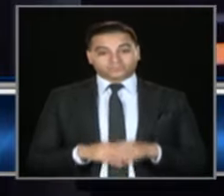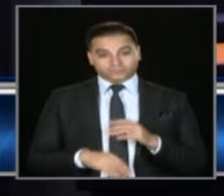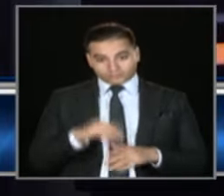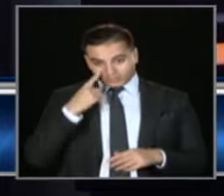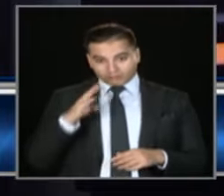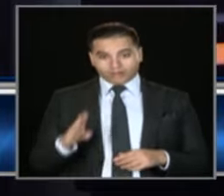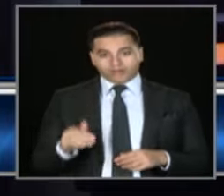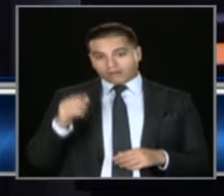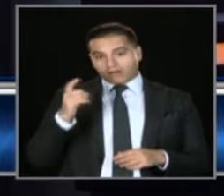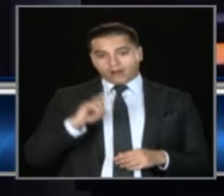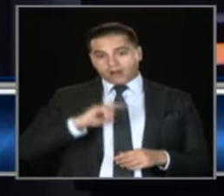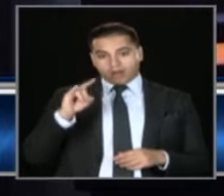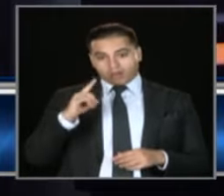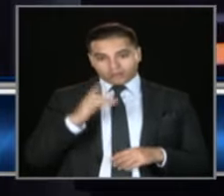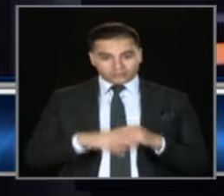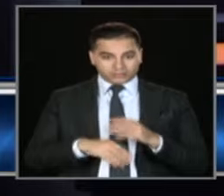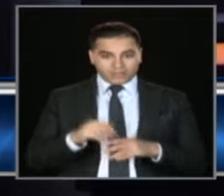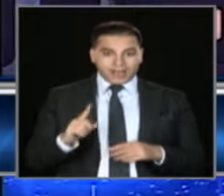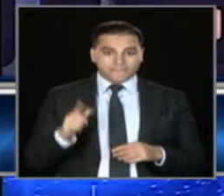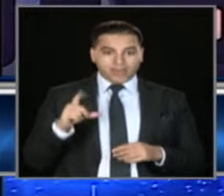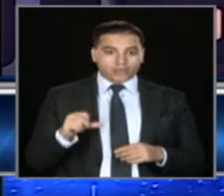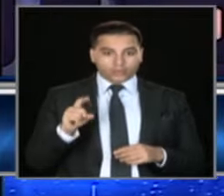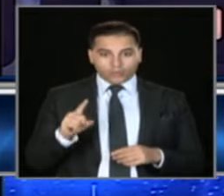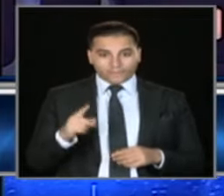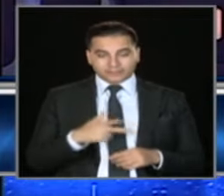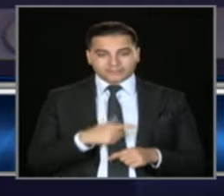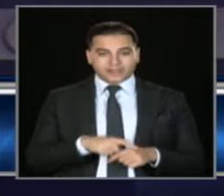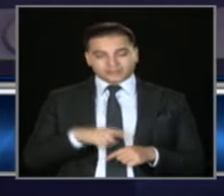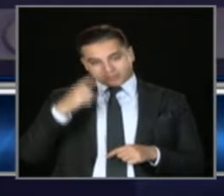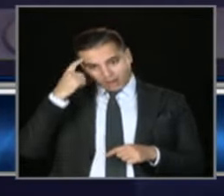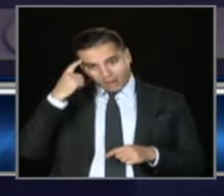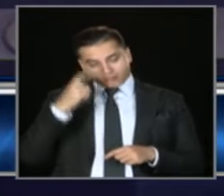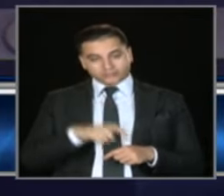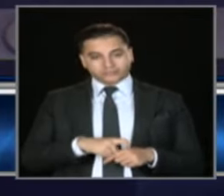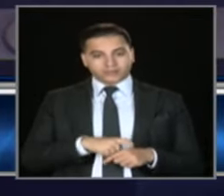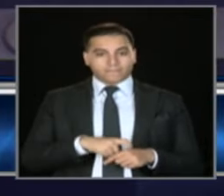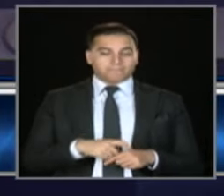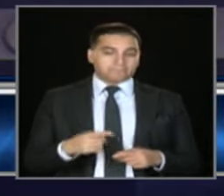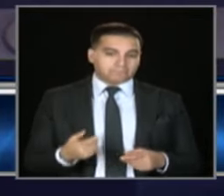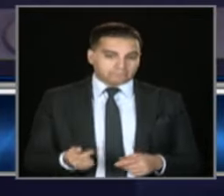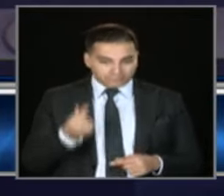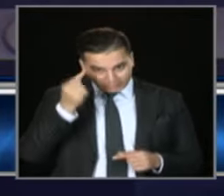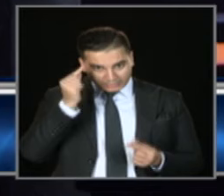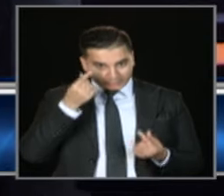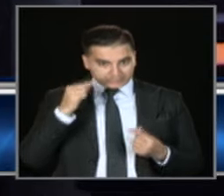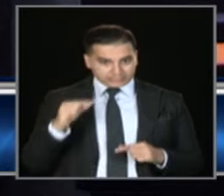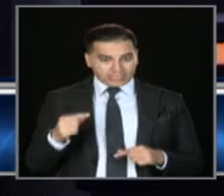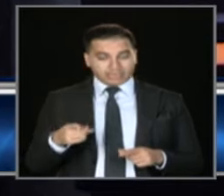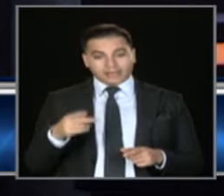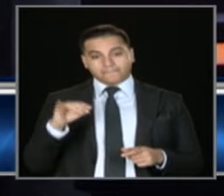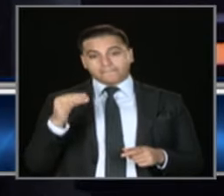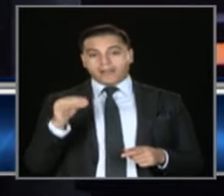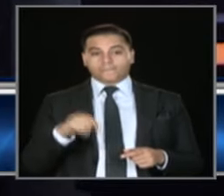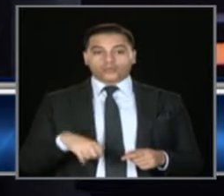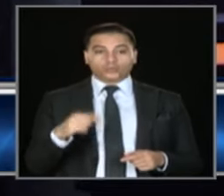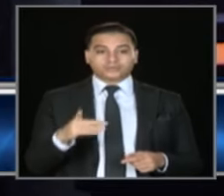كارنر أبانوب. الأنسجة العصبية. الأنسجة العصبية. محمود سمير كان